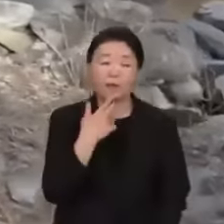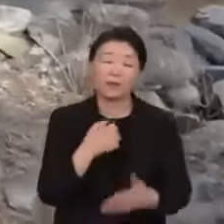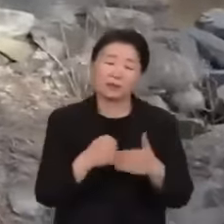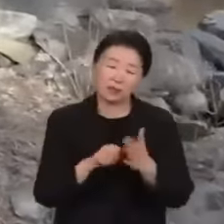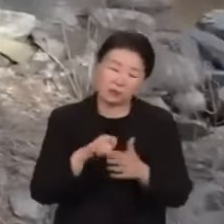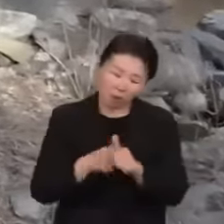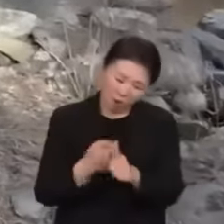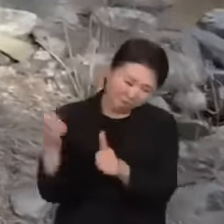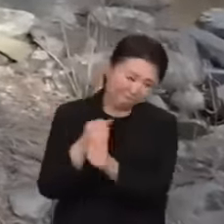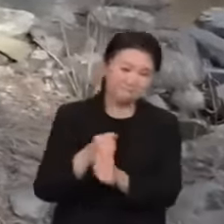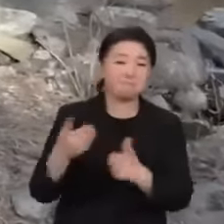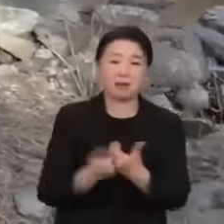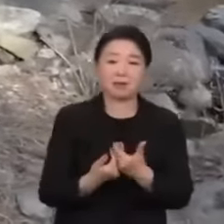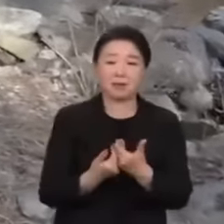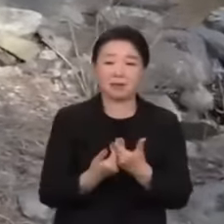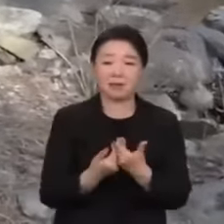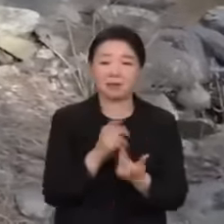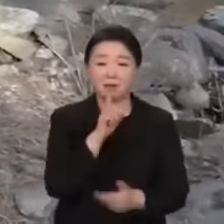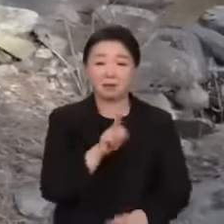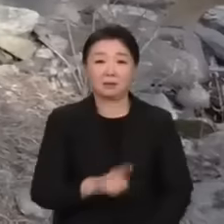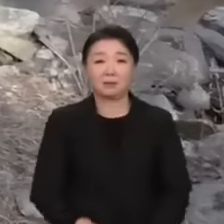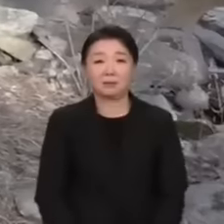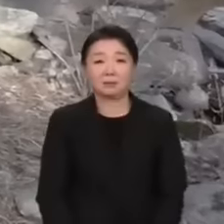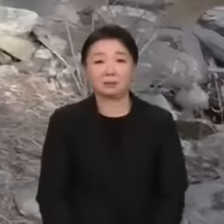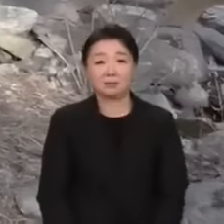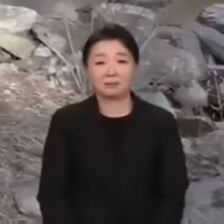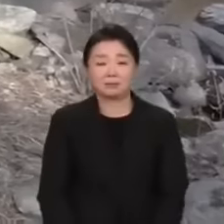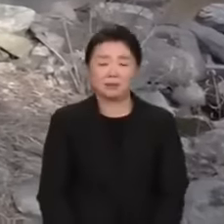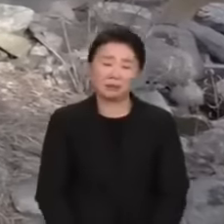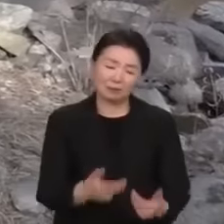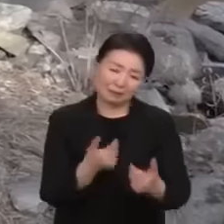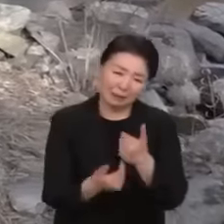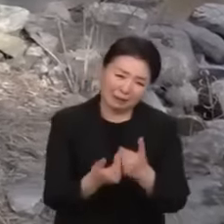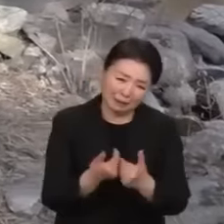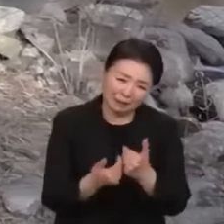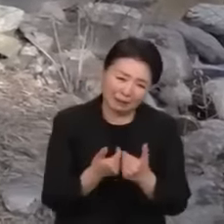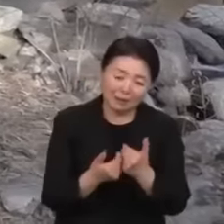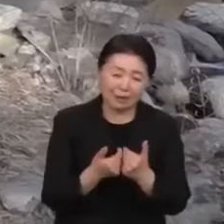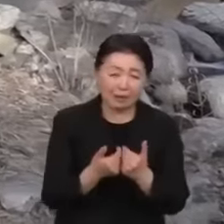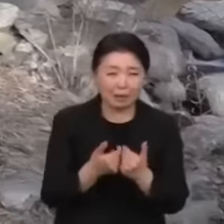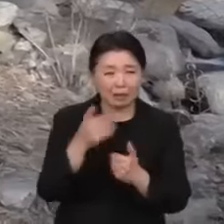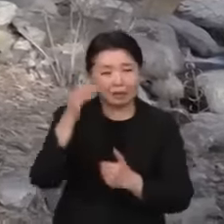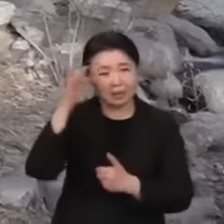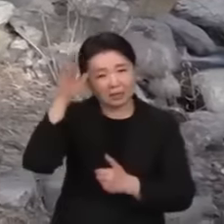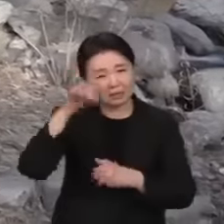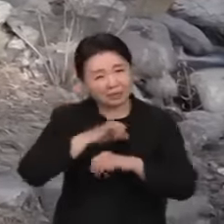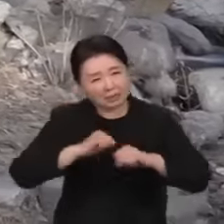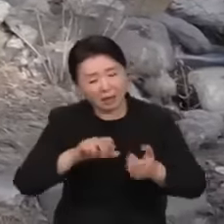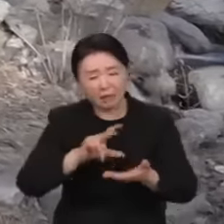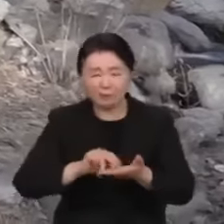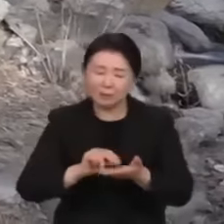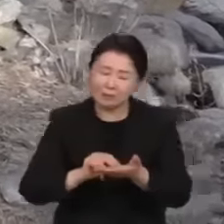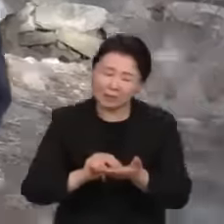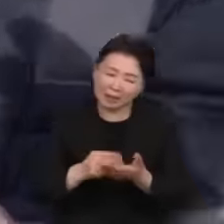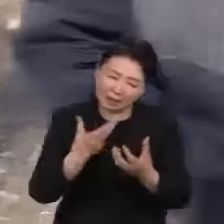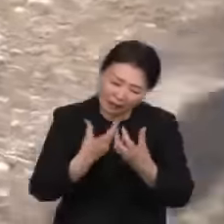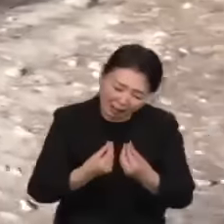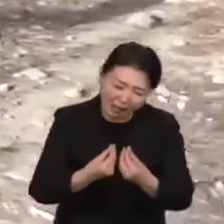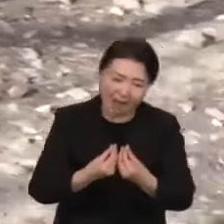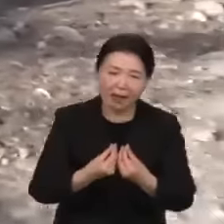무리한 포획은 반대다 이런 의견도 맞섭니다. 이런 딜레마 상황 속에서 들깨 문제 해결은 좀처럼 속도를 내지 못하고